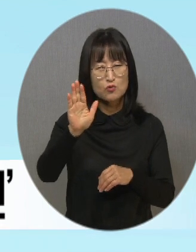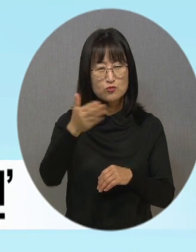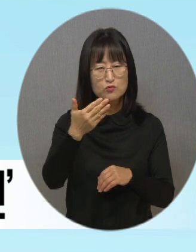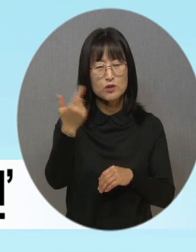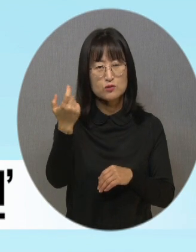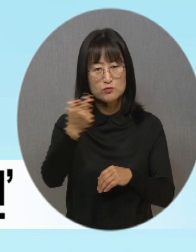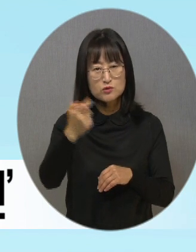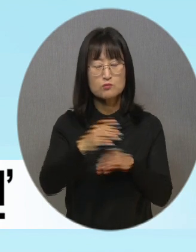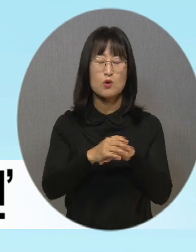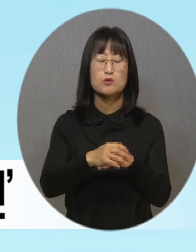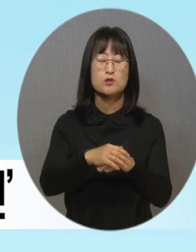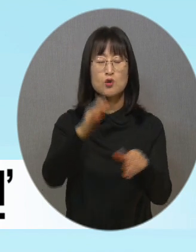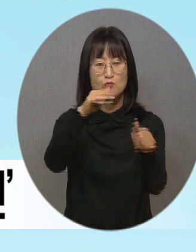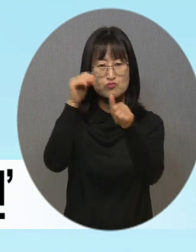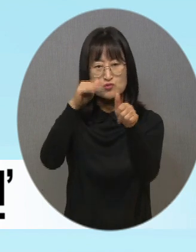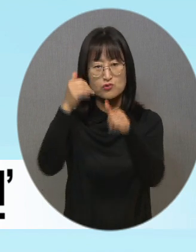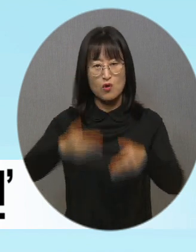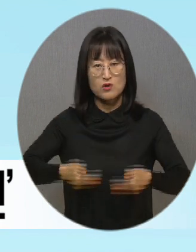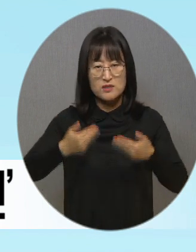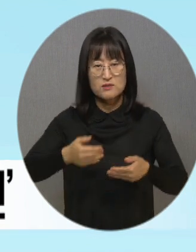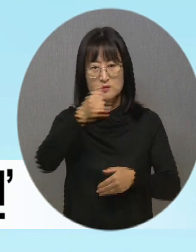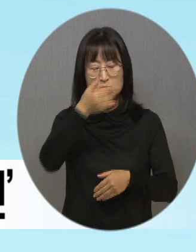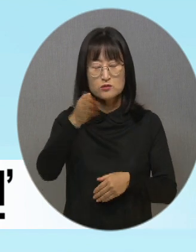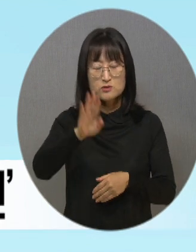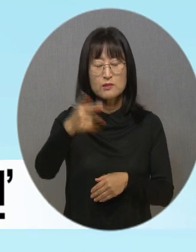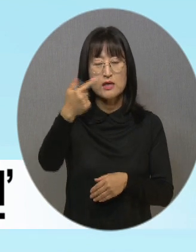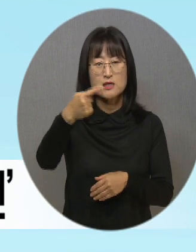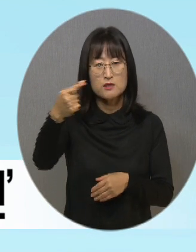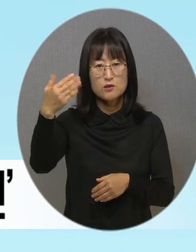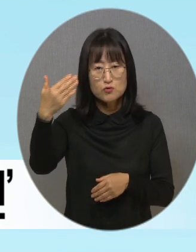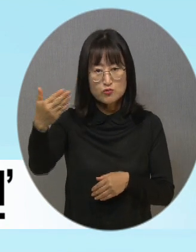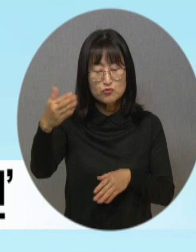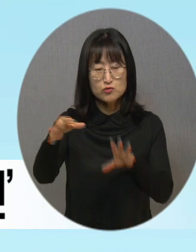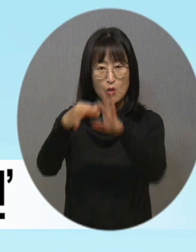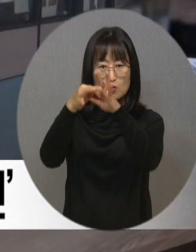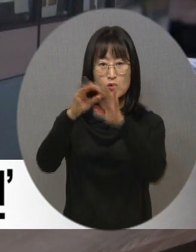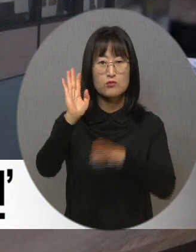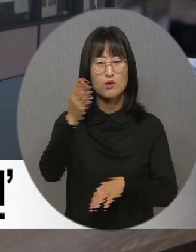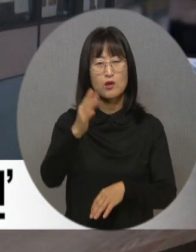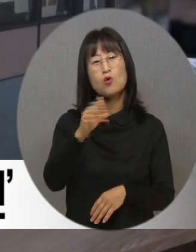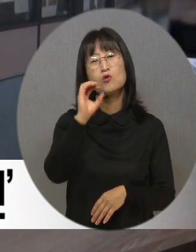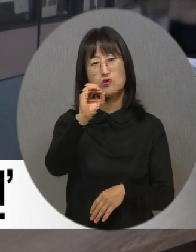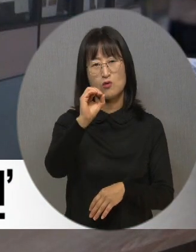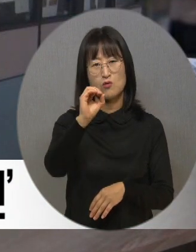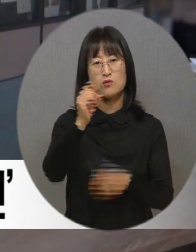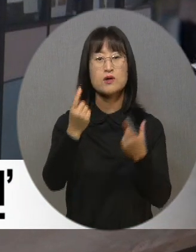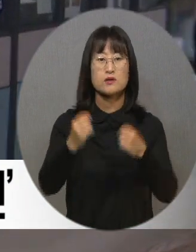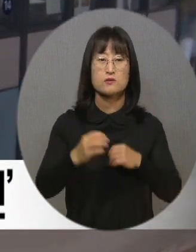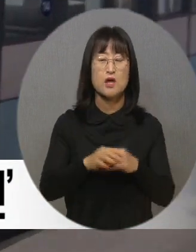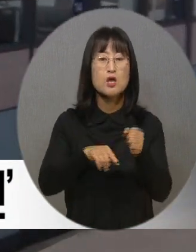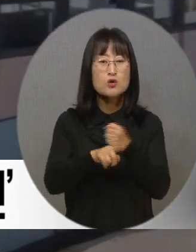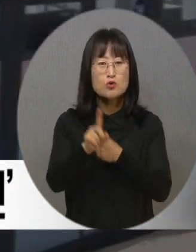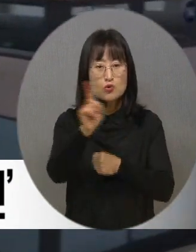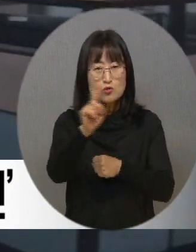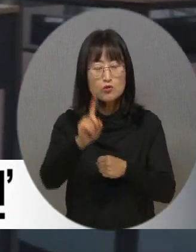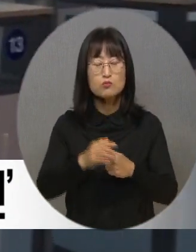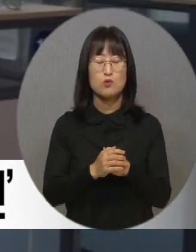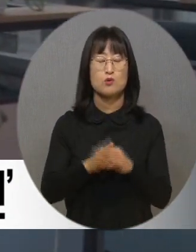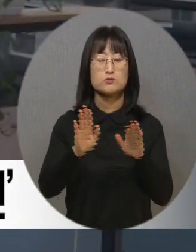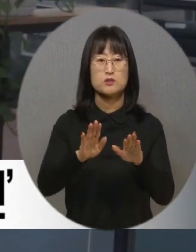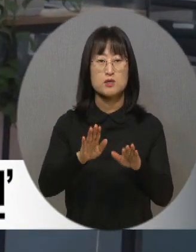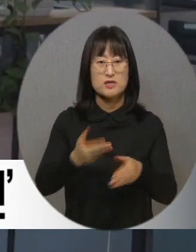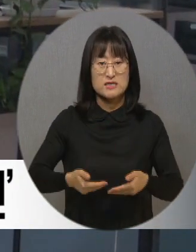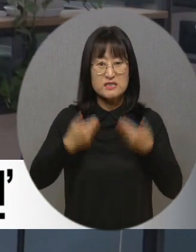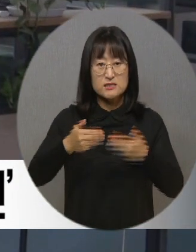16,963건의 응급호출이 발생했으나 119 연계 건수는 0건이었습니다. 이 같은 현상의 원인으로 현재